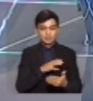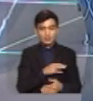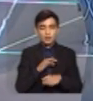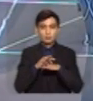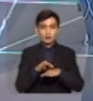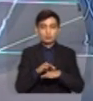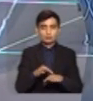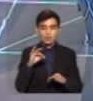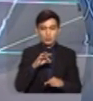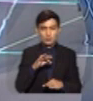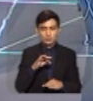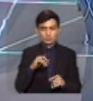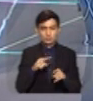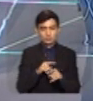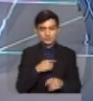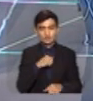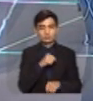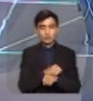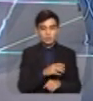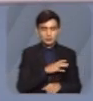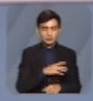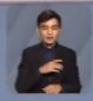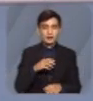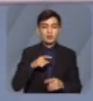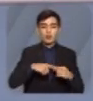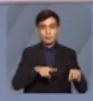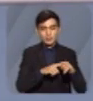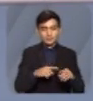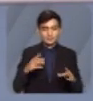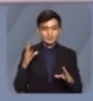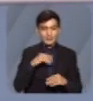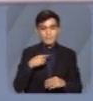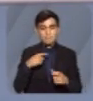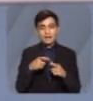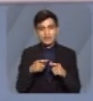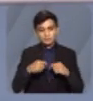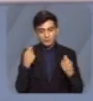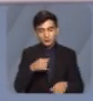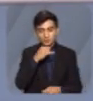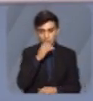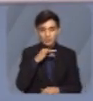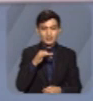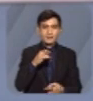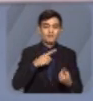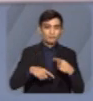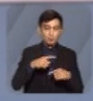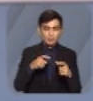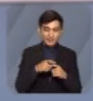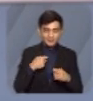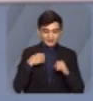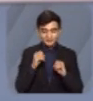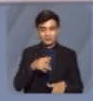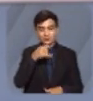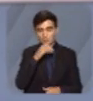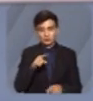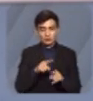перевозчика, поскольку тоже он приостановлен, он не дает компании возможность ни продать билет, ни вернуть билет. То есть полностью